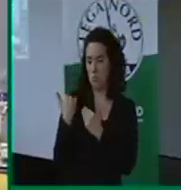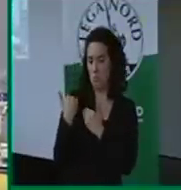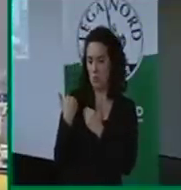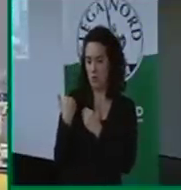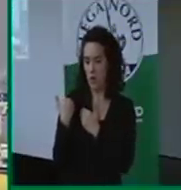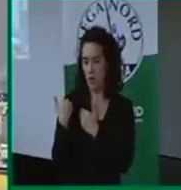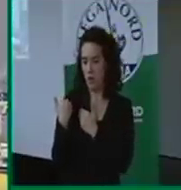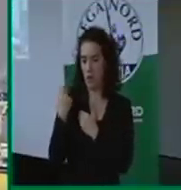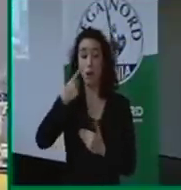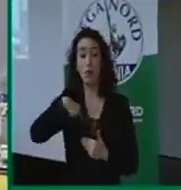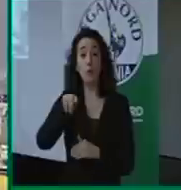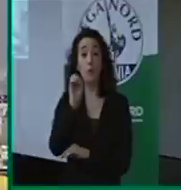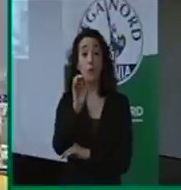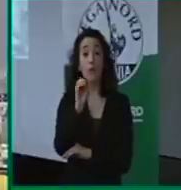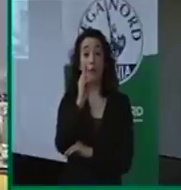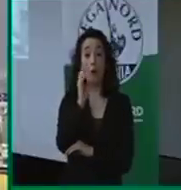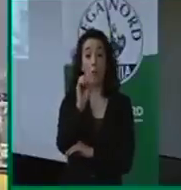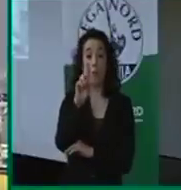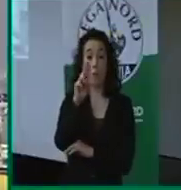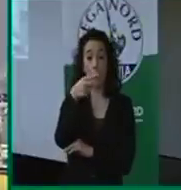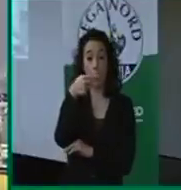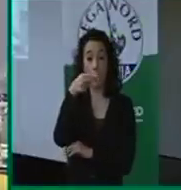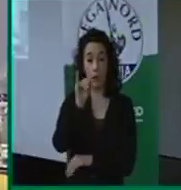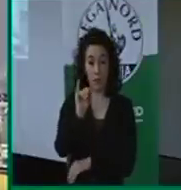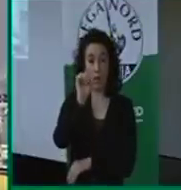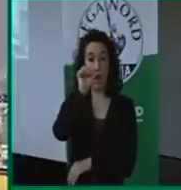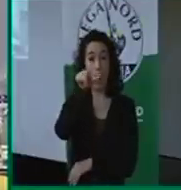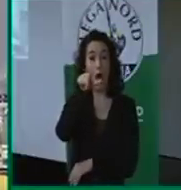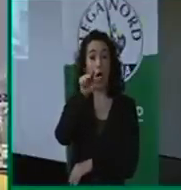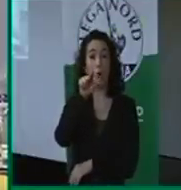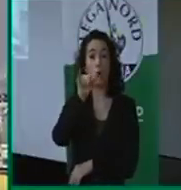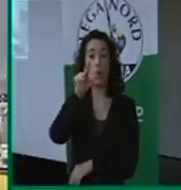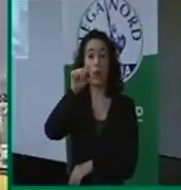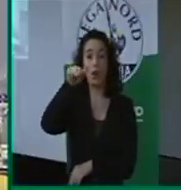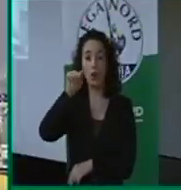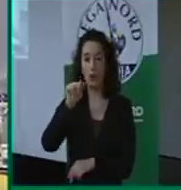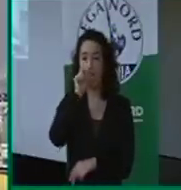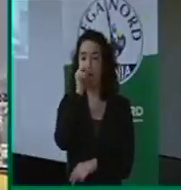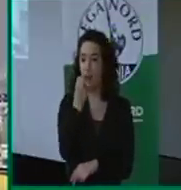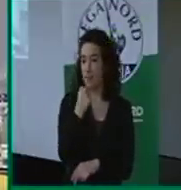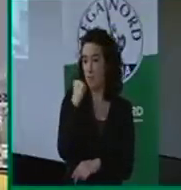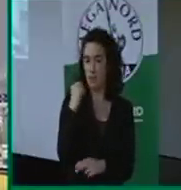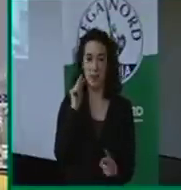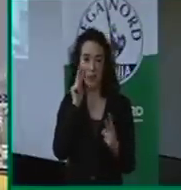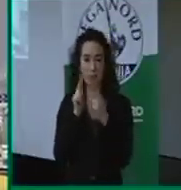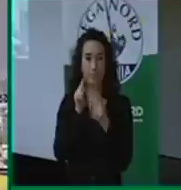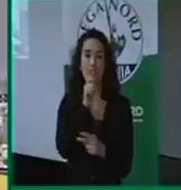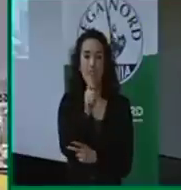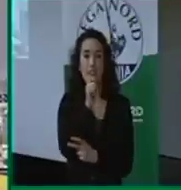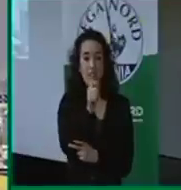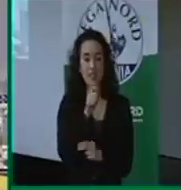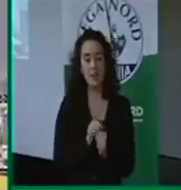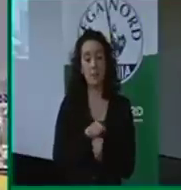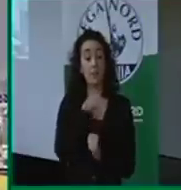professor Borghi Aquilini proprio alla vigilia della prima tappa a Firenze in questa bella intervista ci ha raccontato anche un risvolto